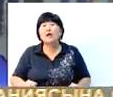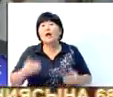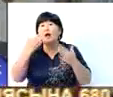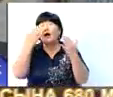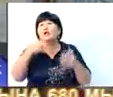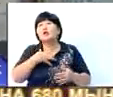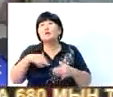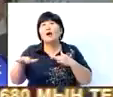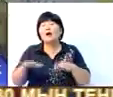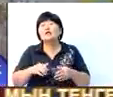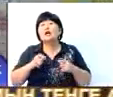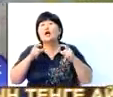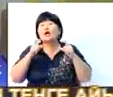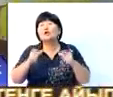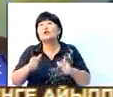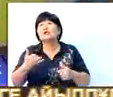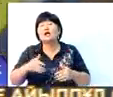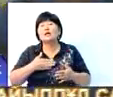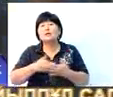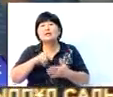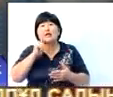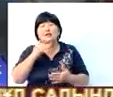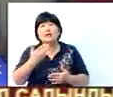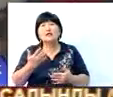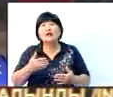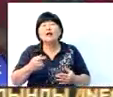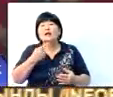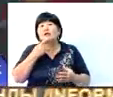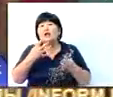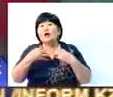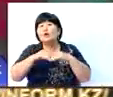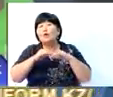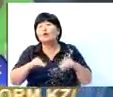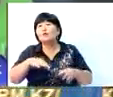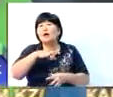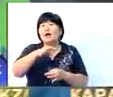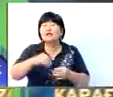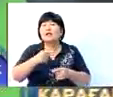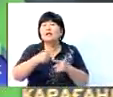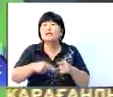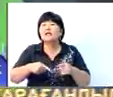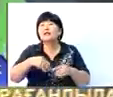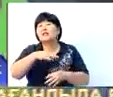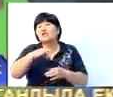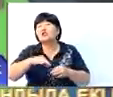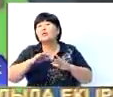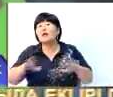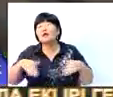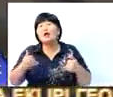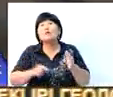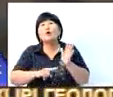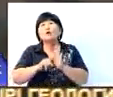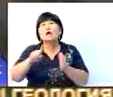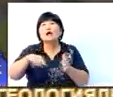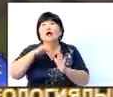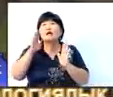Халықаралық маңызды шараға жолдама негізінде белсенді жастарға сондай-ақ аз қамтылған отбасымен жетім және жартылай жетім балаларға берілді. Бұл бастамаға